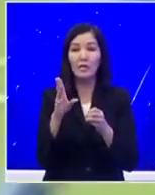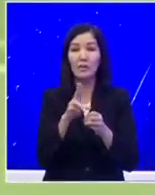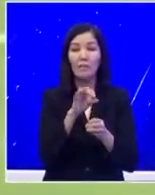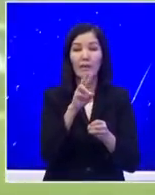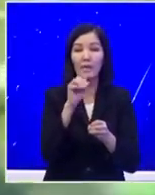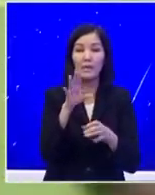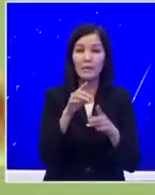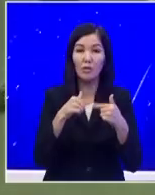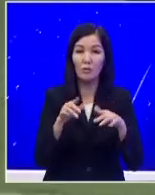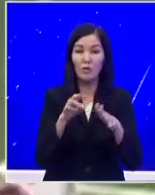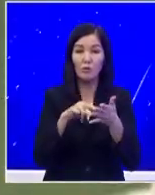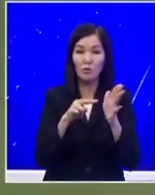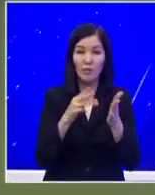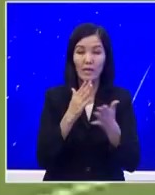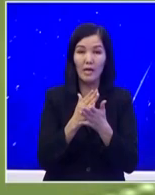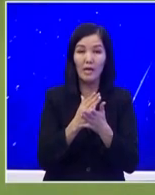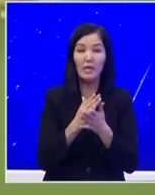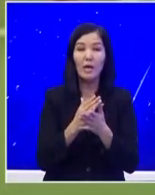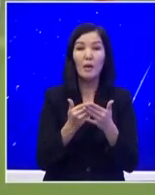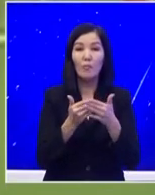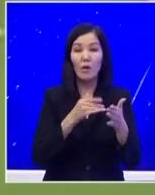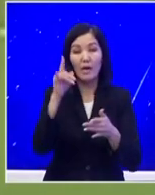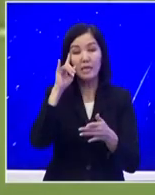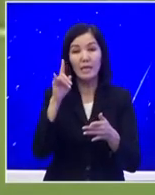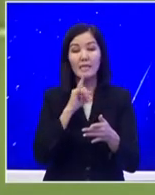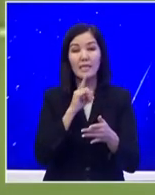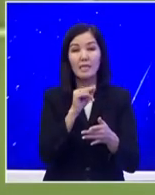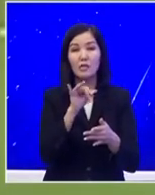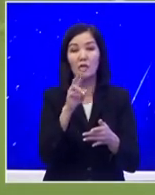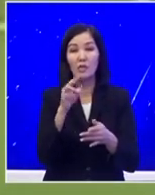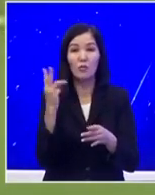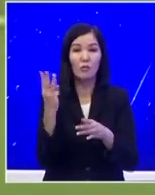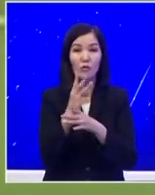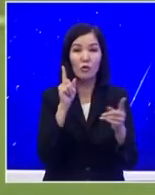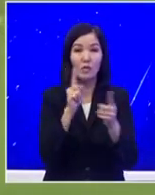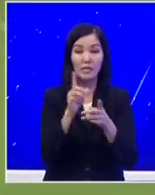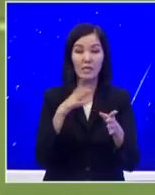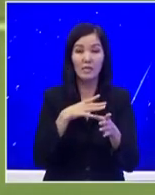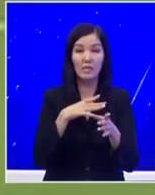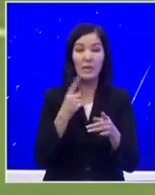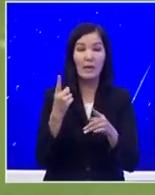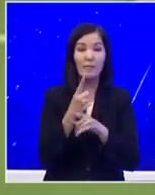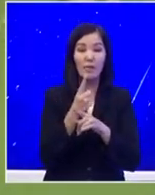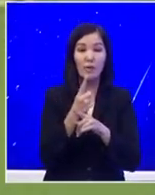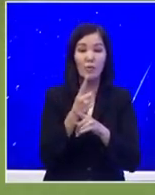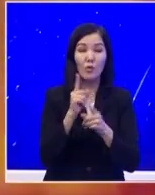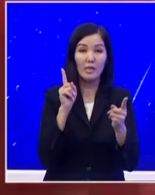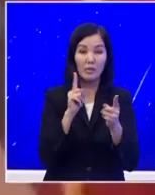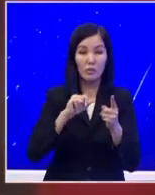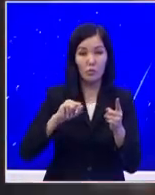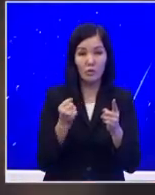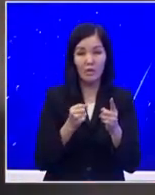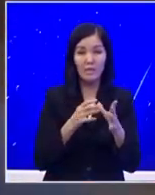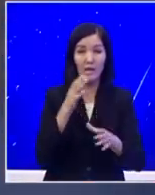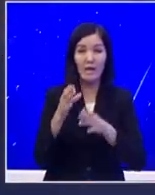Подгорицада ұйымдастырылады деп жоспарланған. Бұған дейін Қазақстан мен Черногория 3 рет кездесті. Оның біреуі жолдасық болса, екеуі